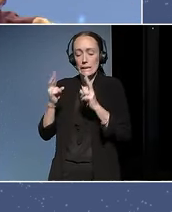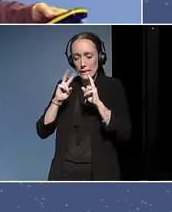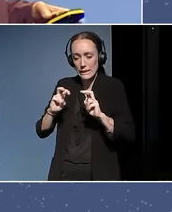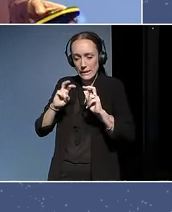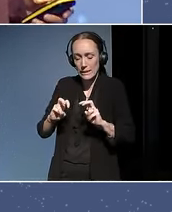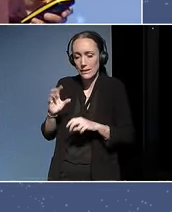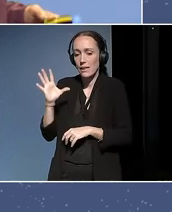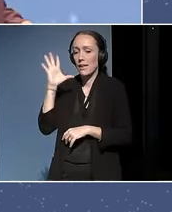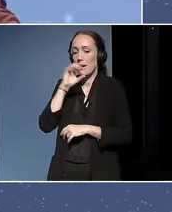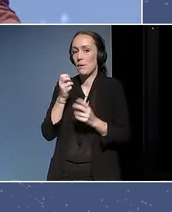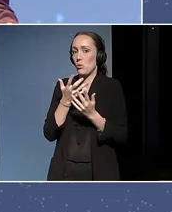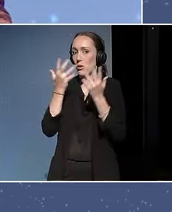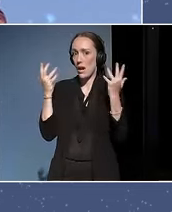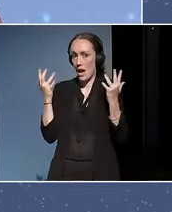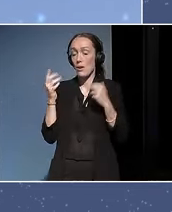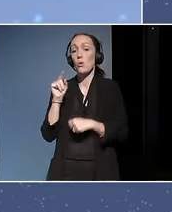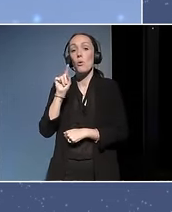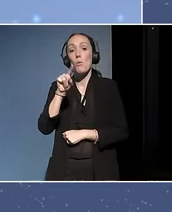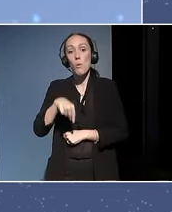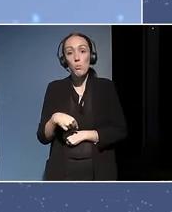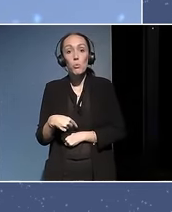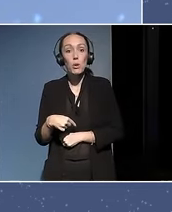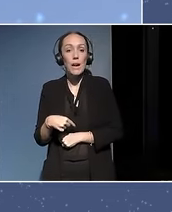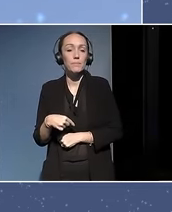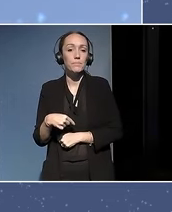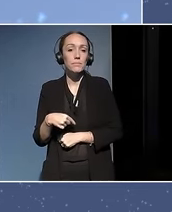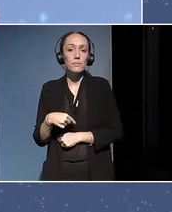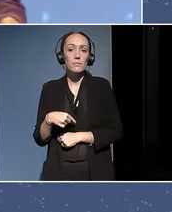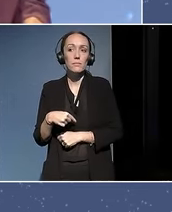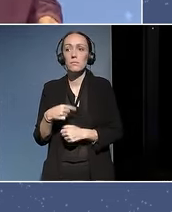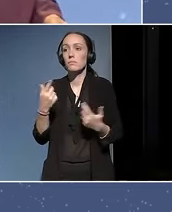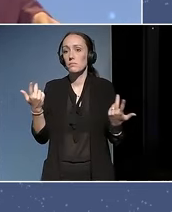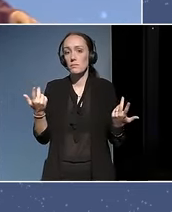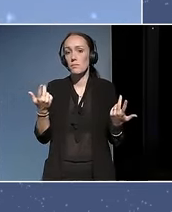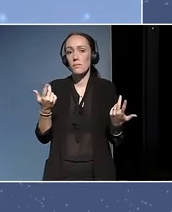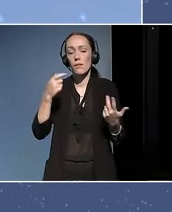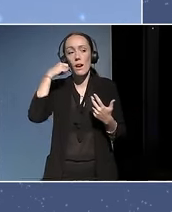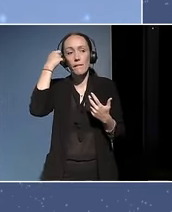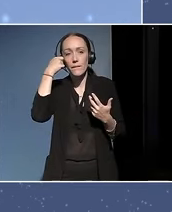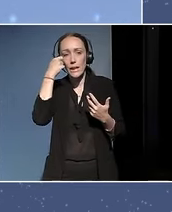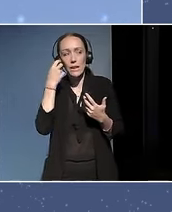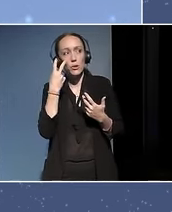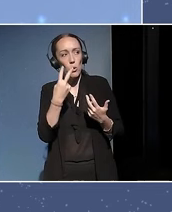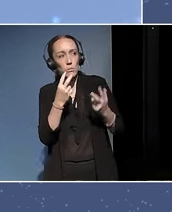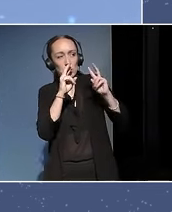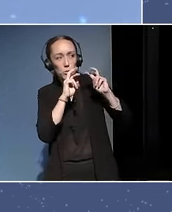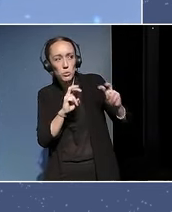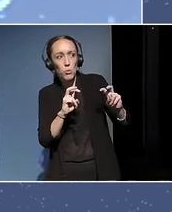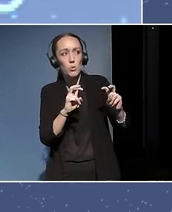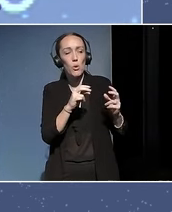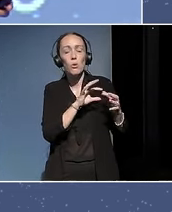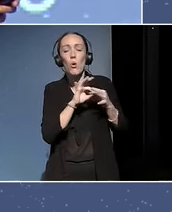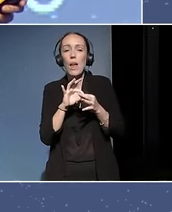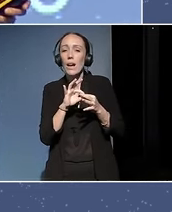con anche delle animazioni come in questo caso con la mandibola di stromer abbiamo notato